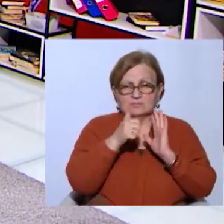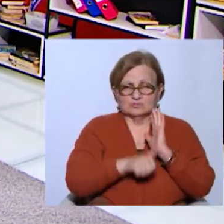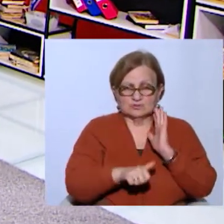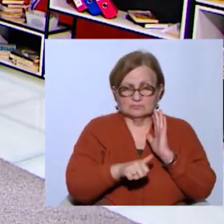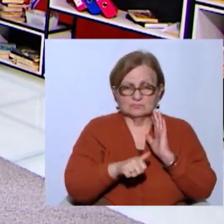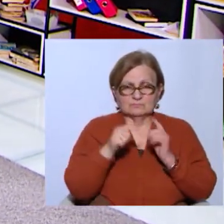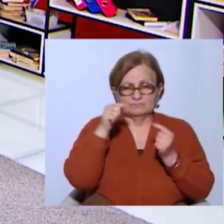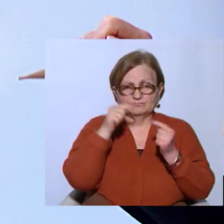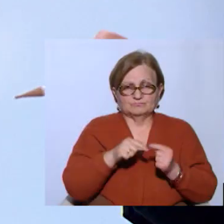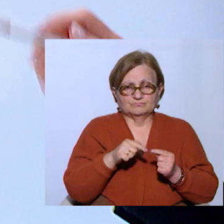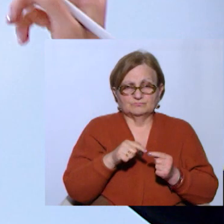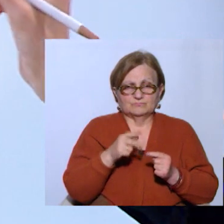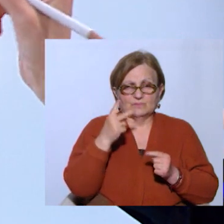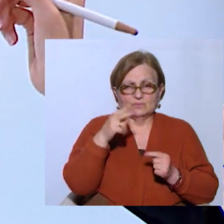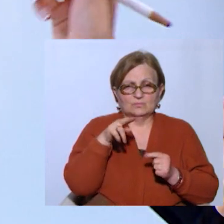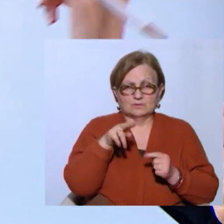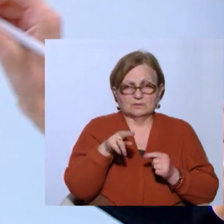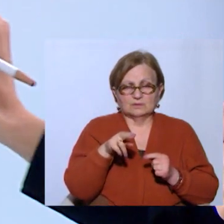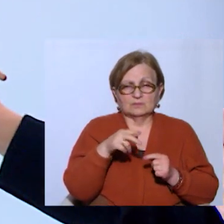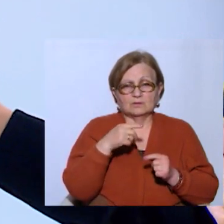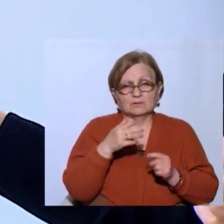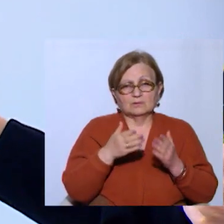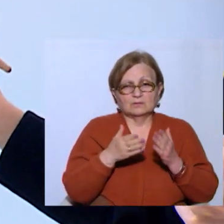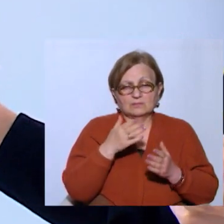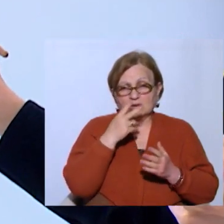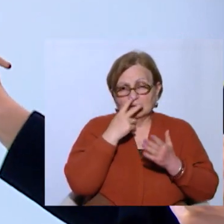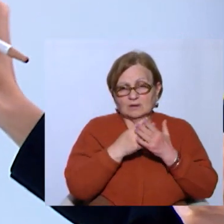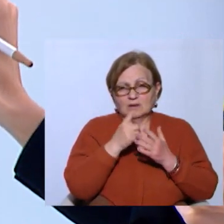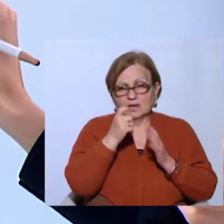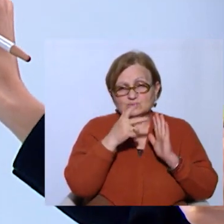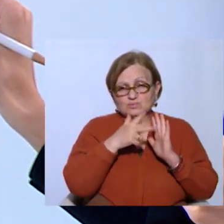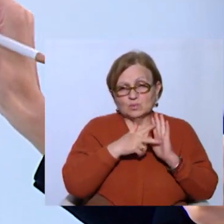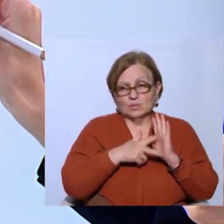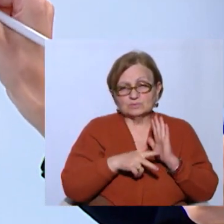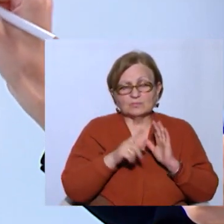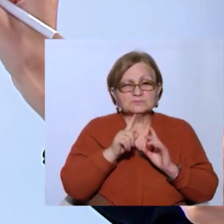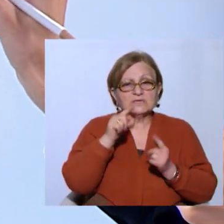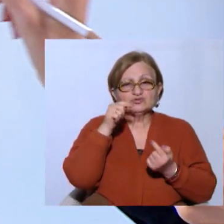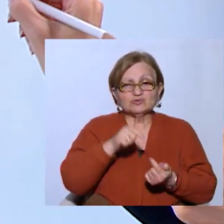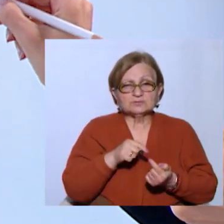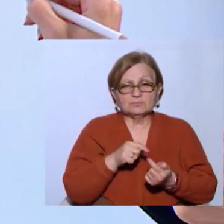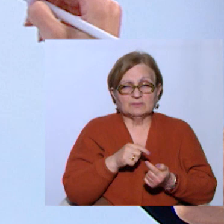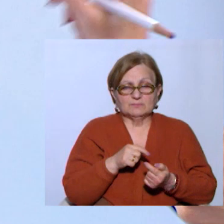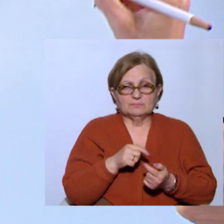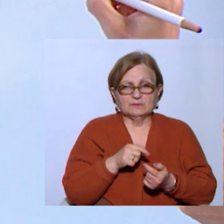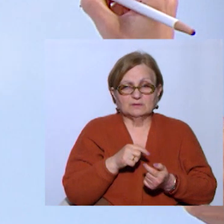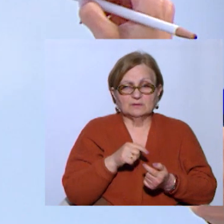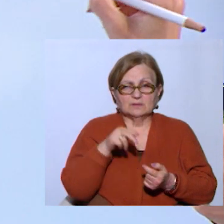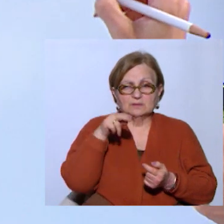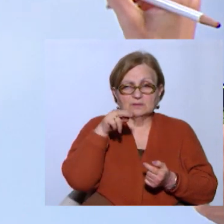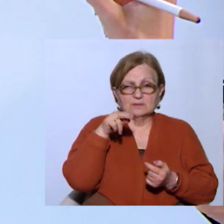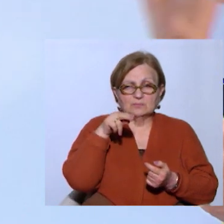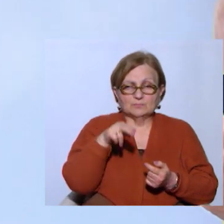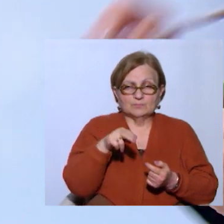ესე იგი შეესაბამება 2π რადიანს. მაშინ π, ნახეთ, 180 გრადუსი და შეესაბამება π